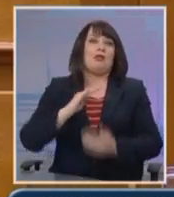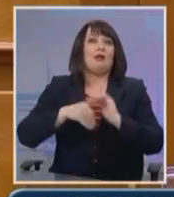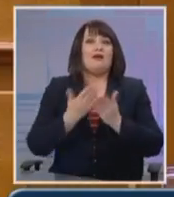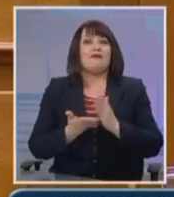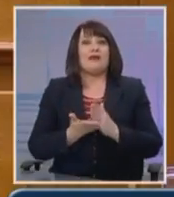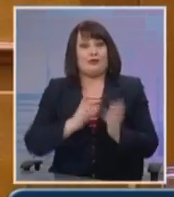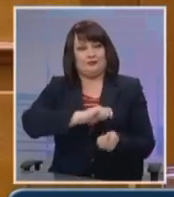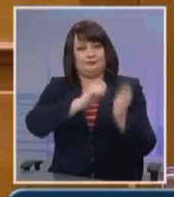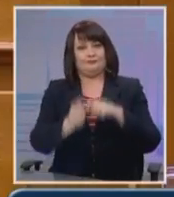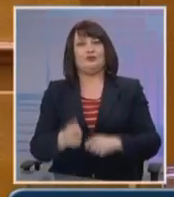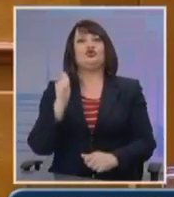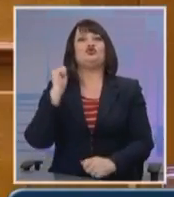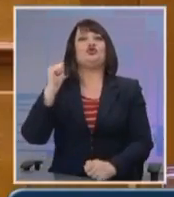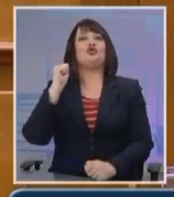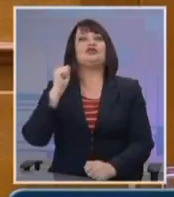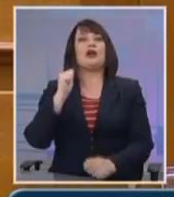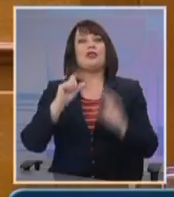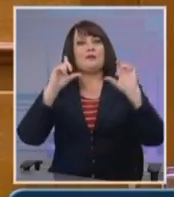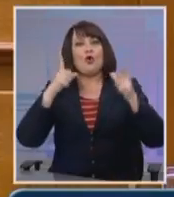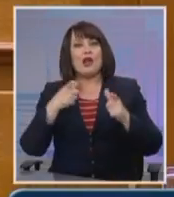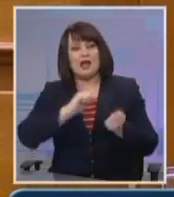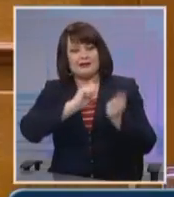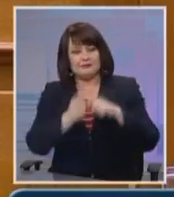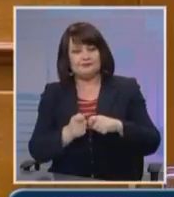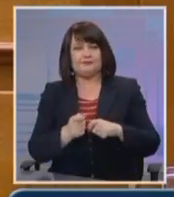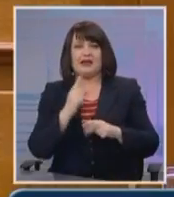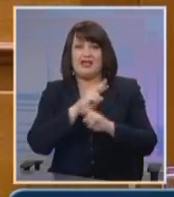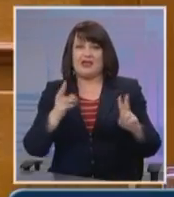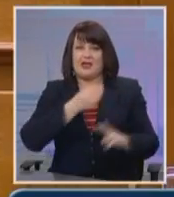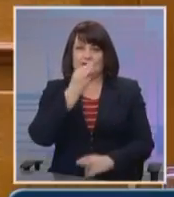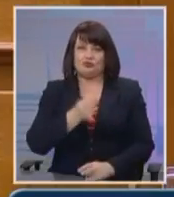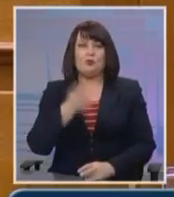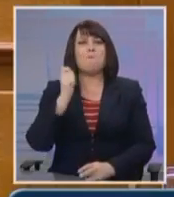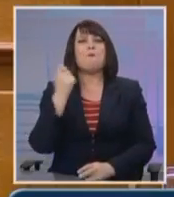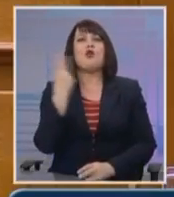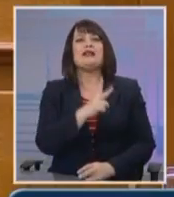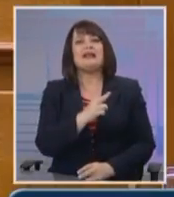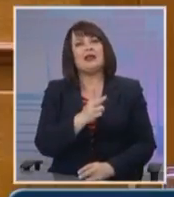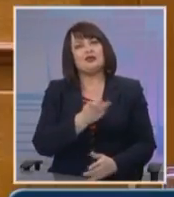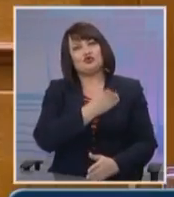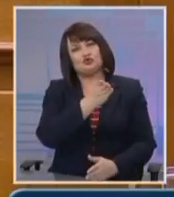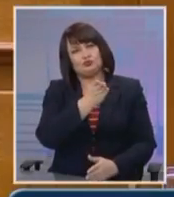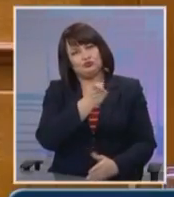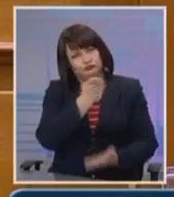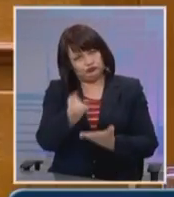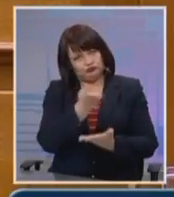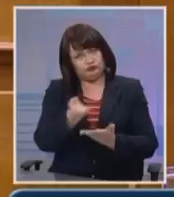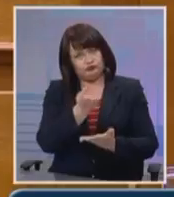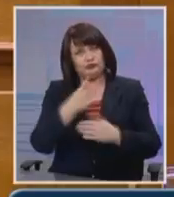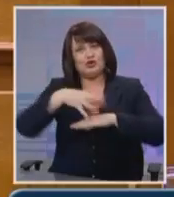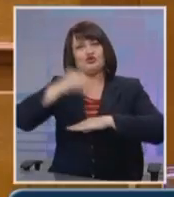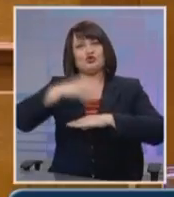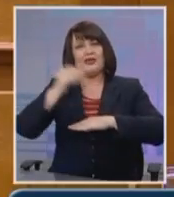σε έναν όψιμο σοσιαλδημοκράτη. Να το ξεκαθαρίσουμε. Αυτές οι πολιτικές που εισηγείστε δεν παραπέμπουν στη Σουηδία,